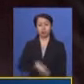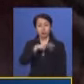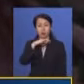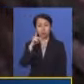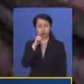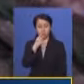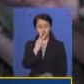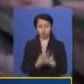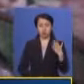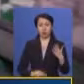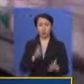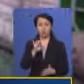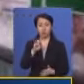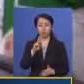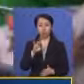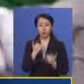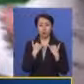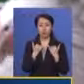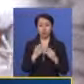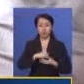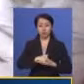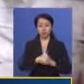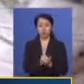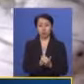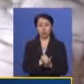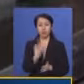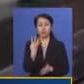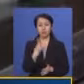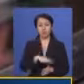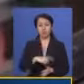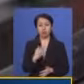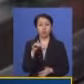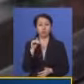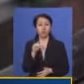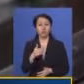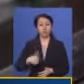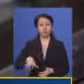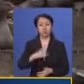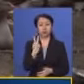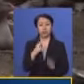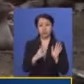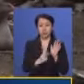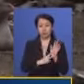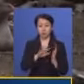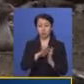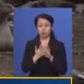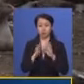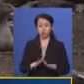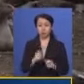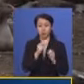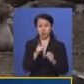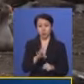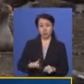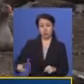только на Бишкульской птицефабрике на сегодняшний день зафиксирован в пределах 41 тысячи. Всего в 27 населенных пунктах, 11